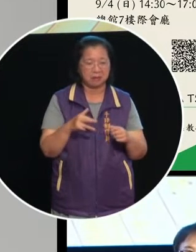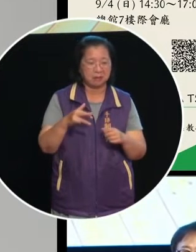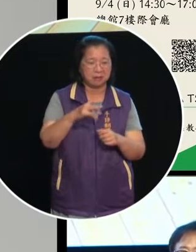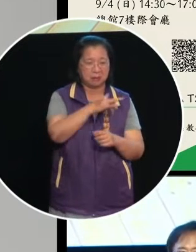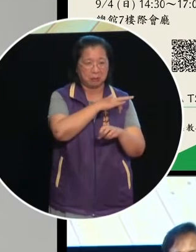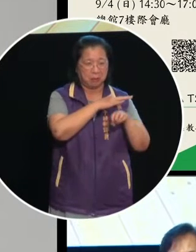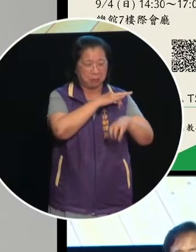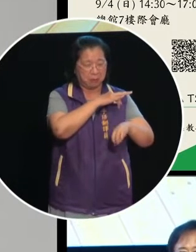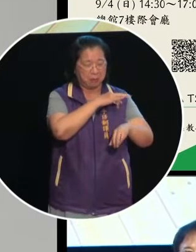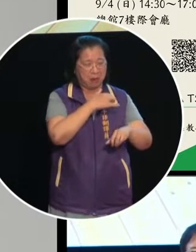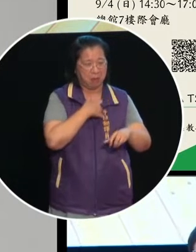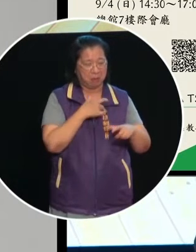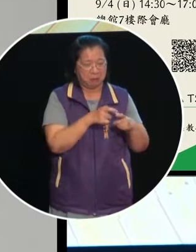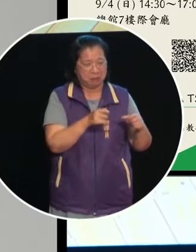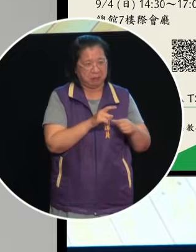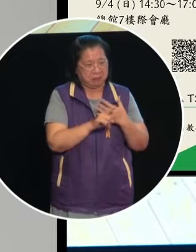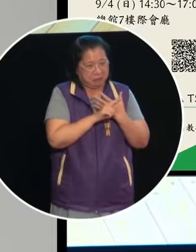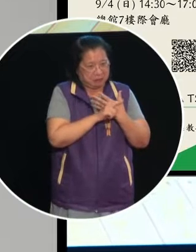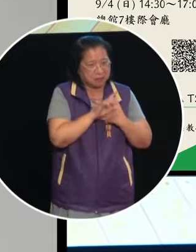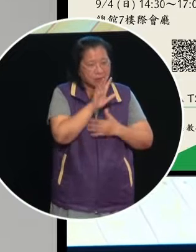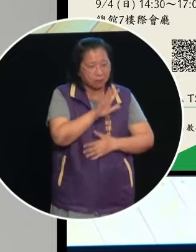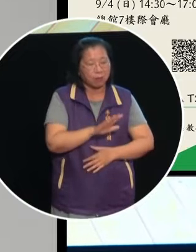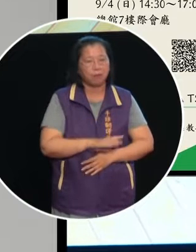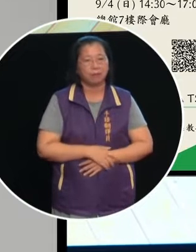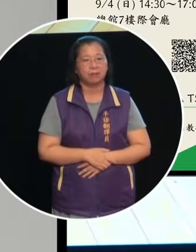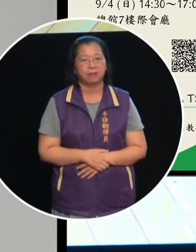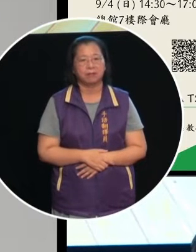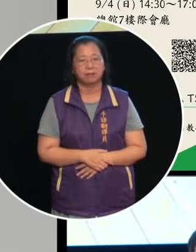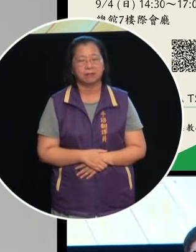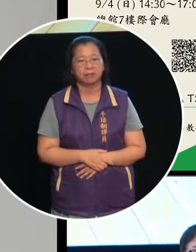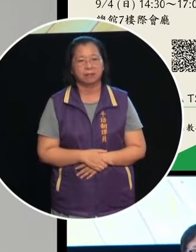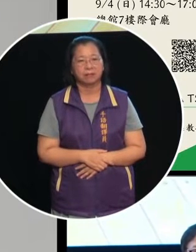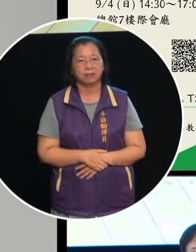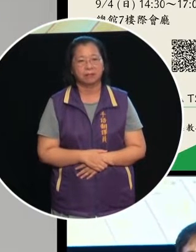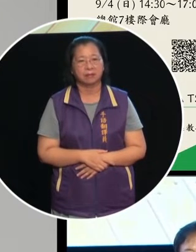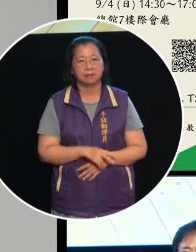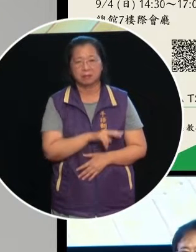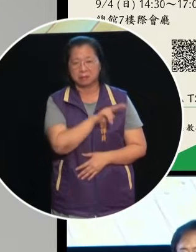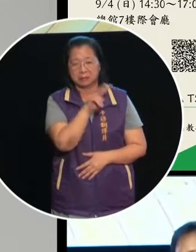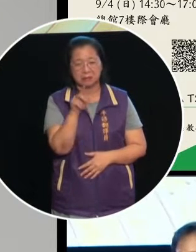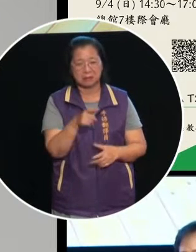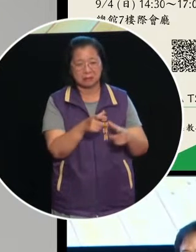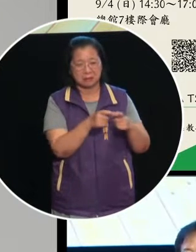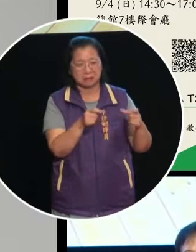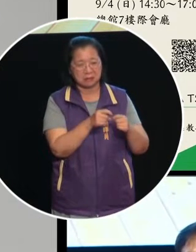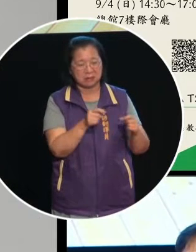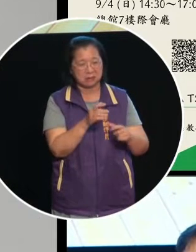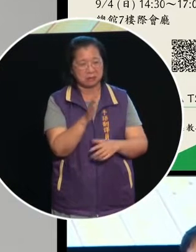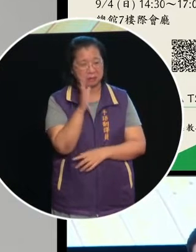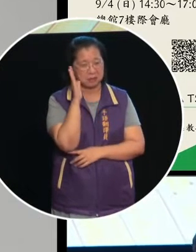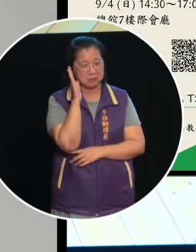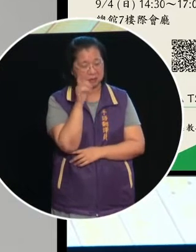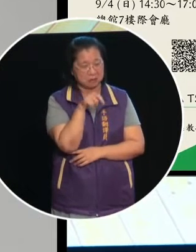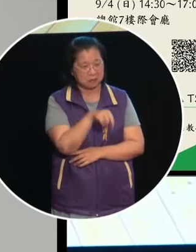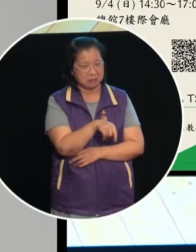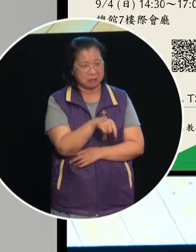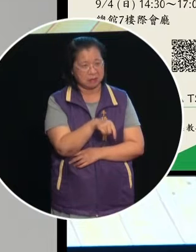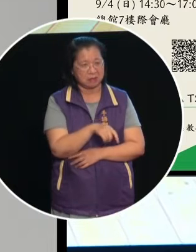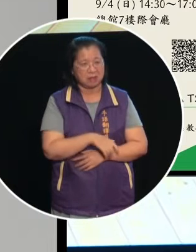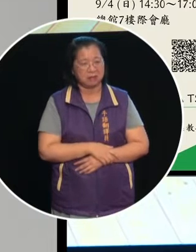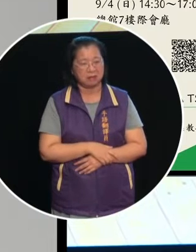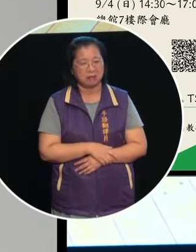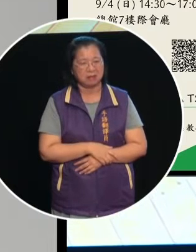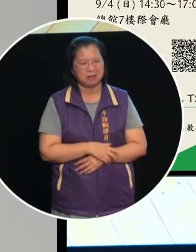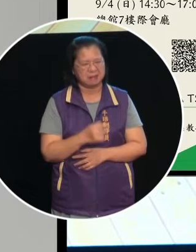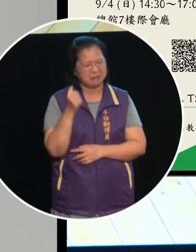张而且生气，然后你们也看到日本政府的反应也是非常的强烈